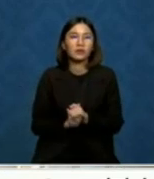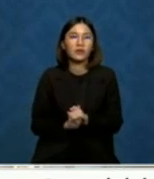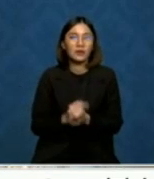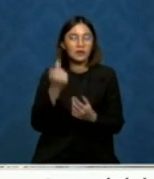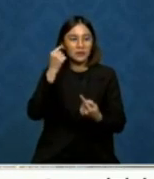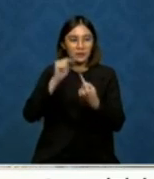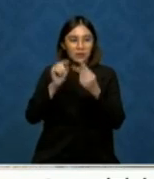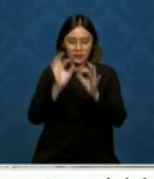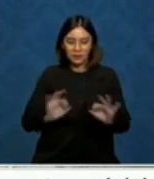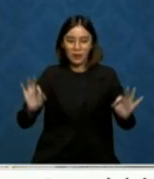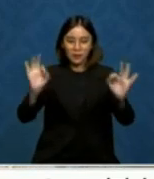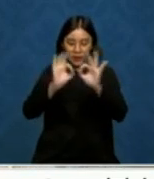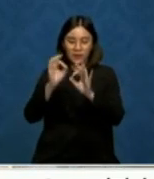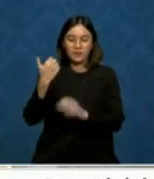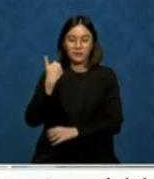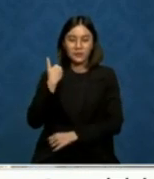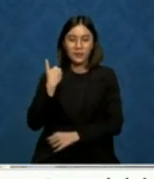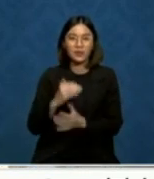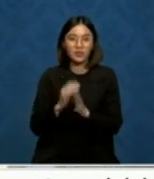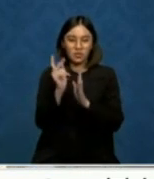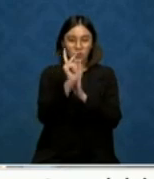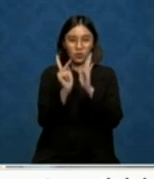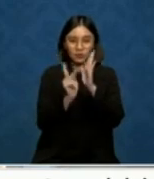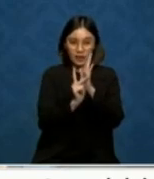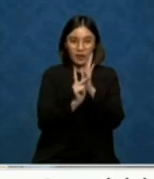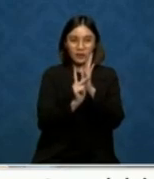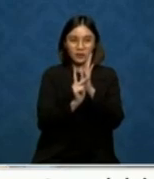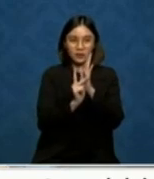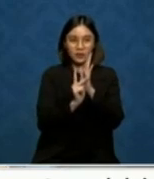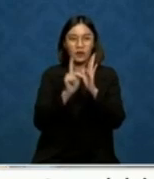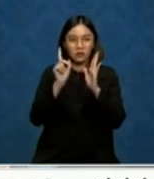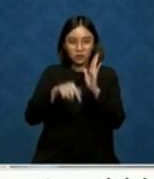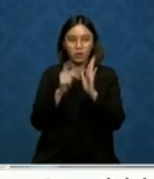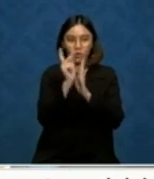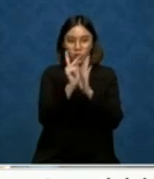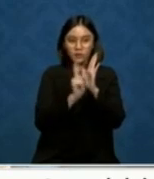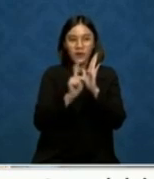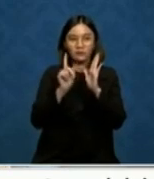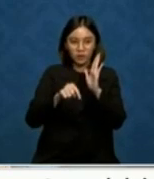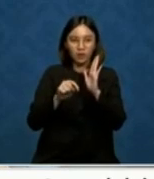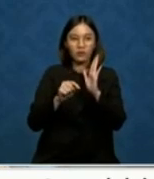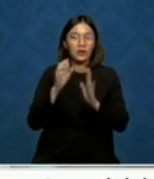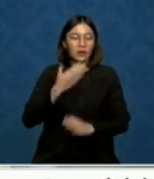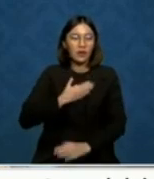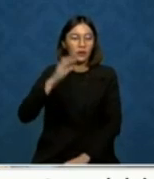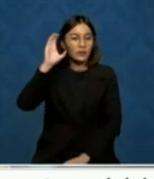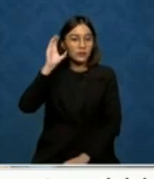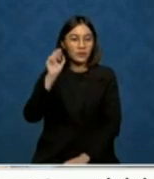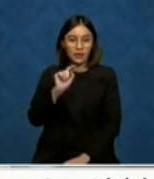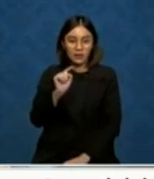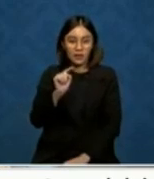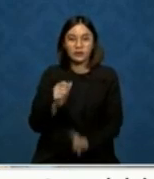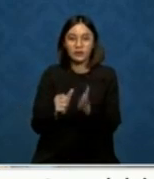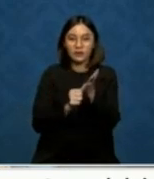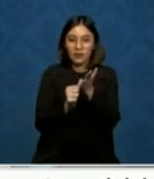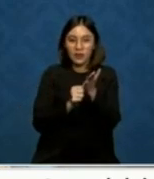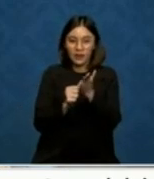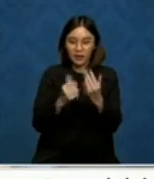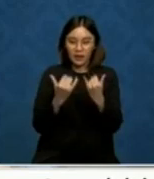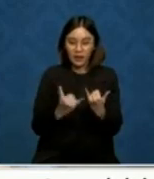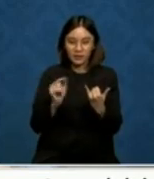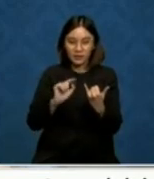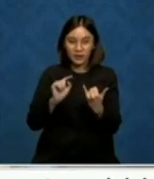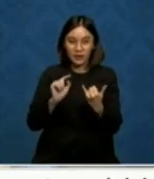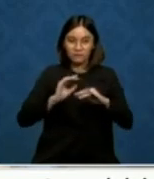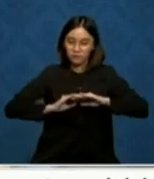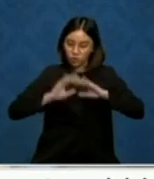ความสำคัญนะครับแล้วก็กฎหมายนะครับต้องเป็นกฎหมายแล้วก็เราเชื่อว่าการที่การแก้ไขนี้นะครับจะข